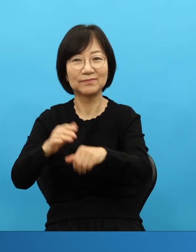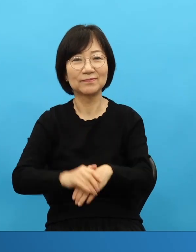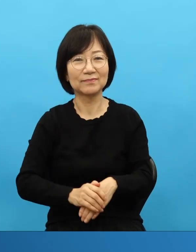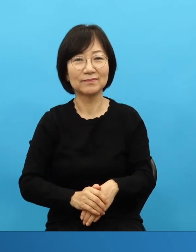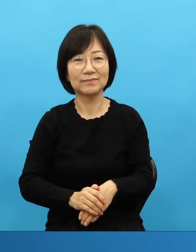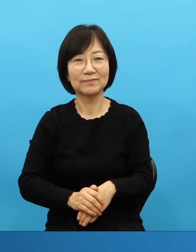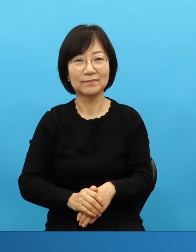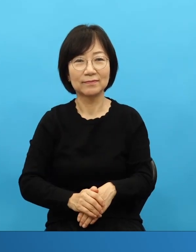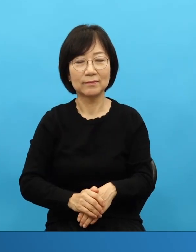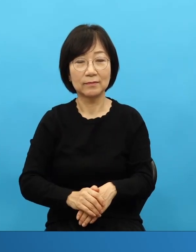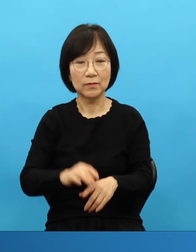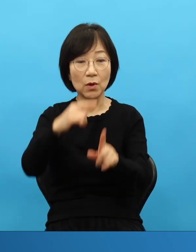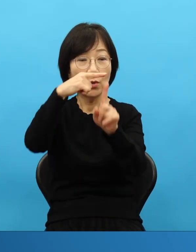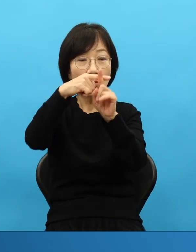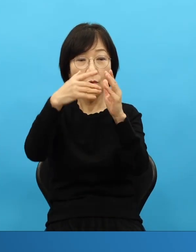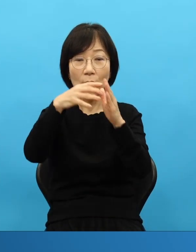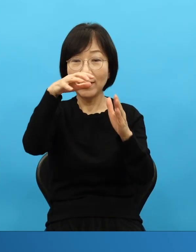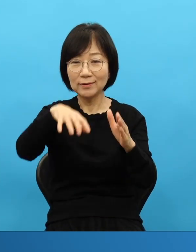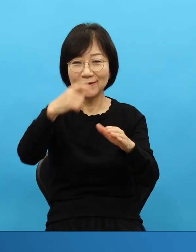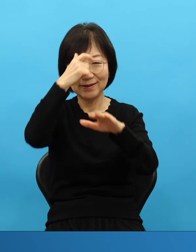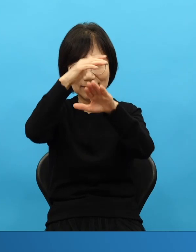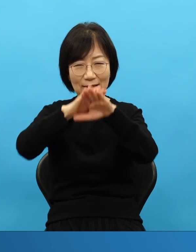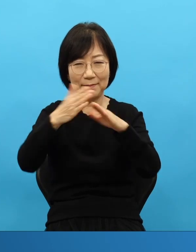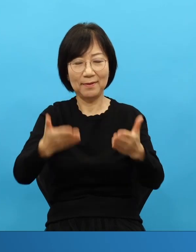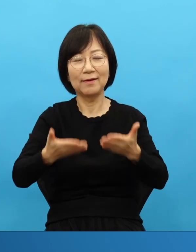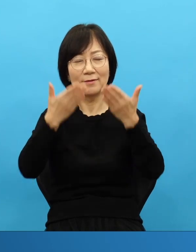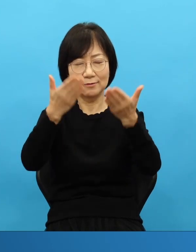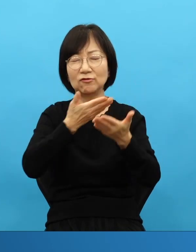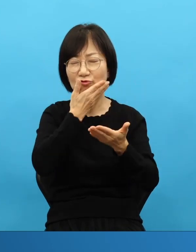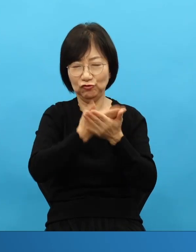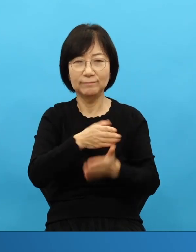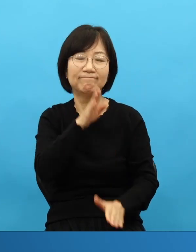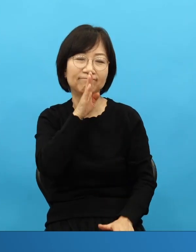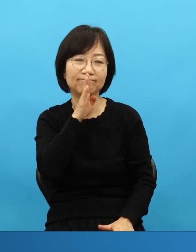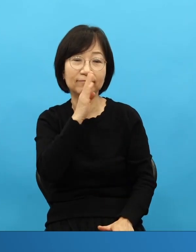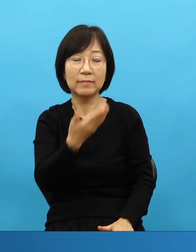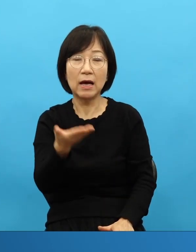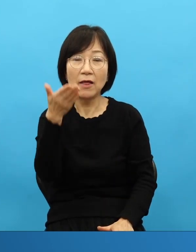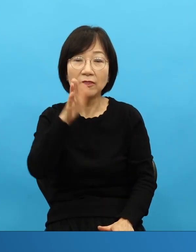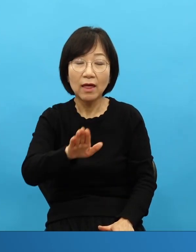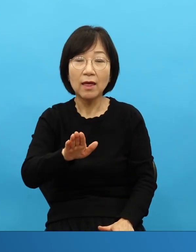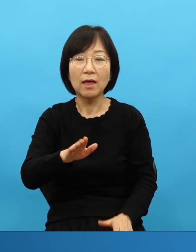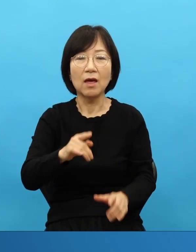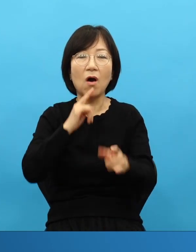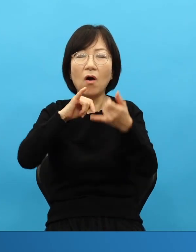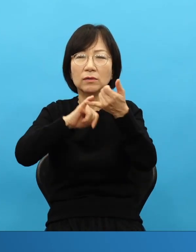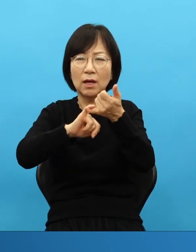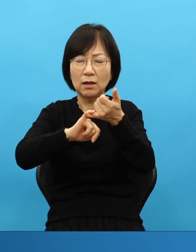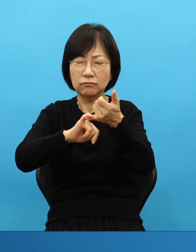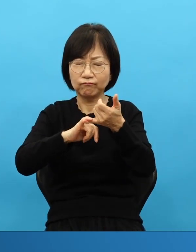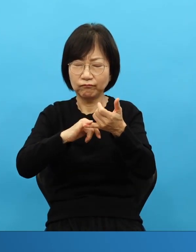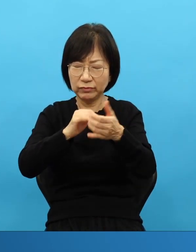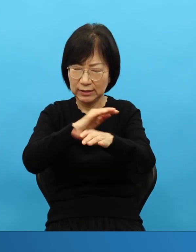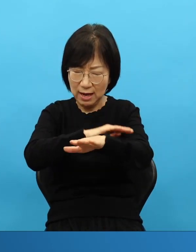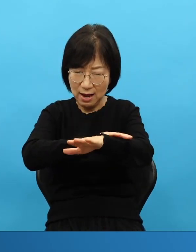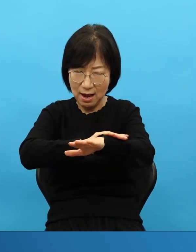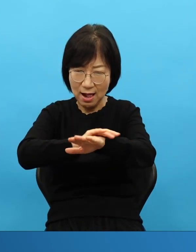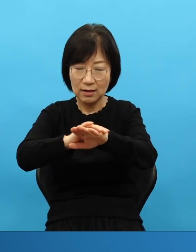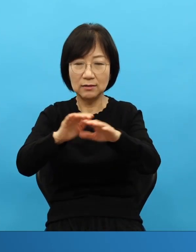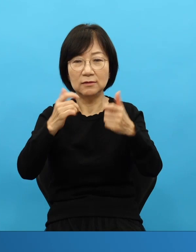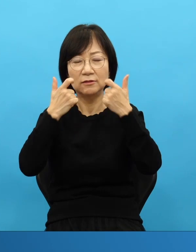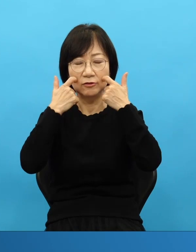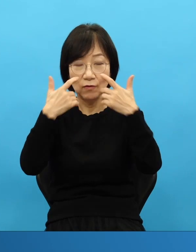드리고 이게 중요하지만 언약 정확하게 That when you go to church, yes, proper living worship is important, but hold to the accurate 산업인들요. covenant. 언약